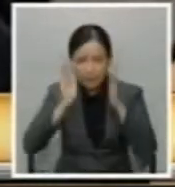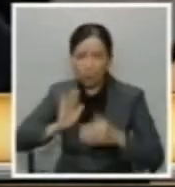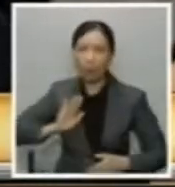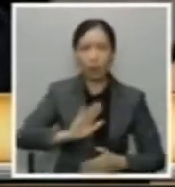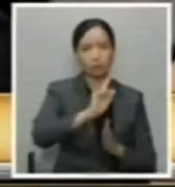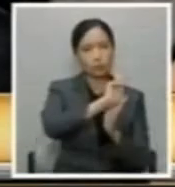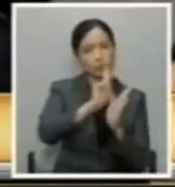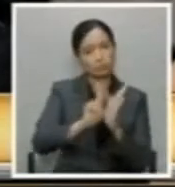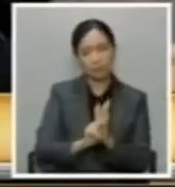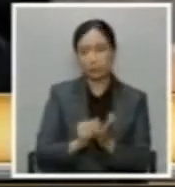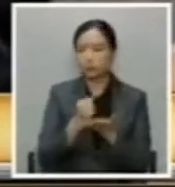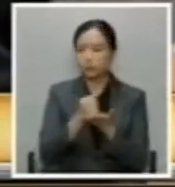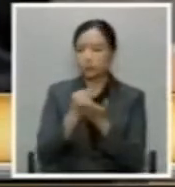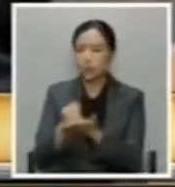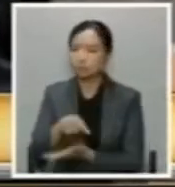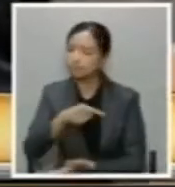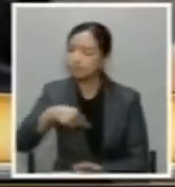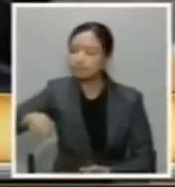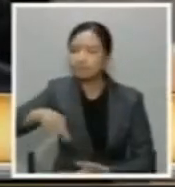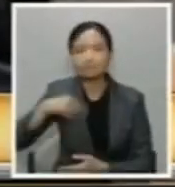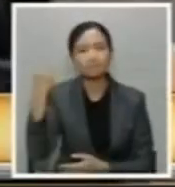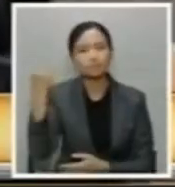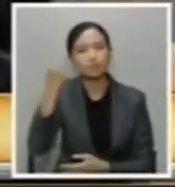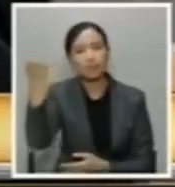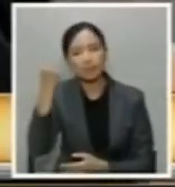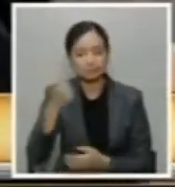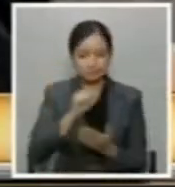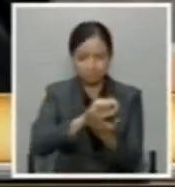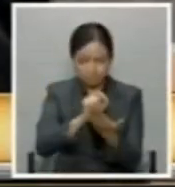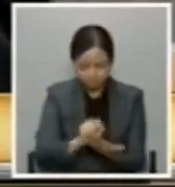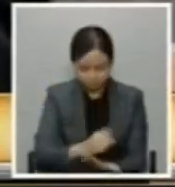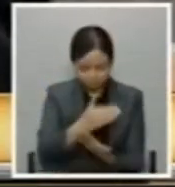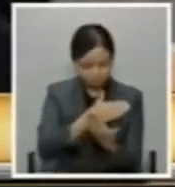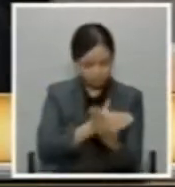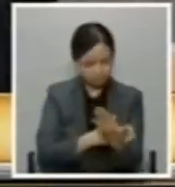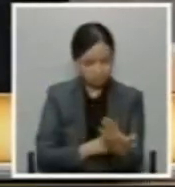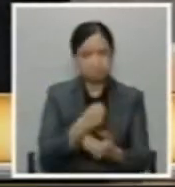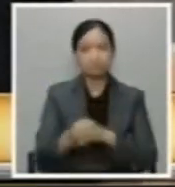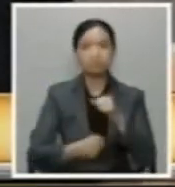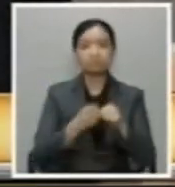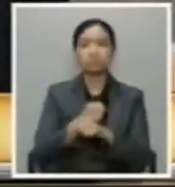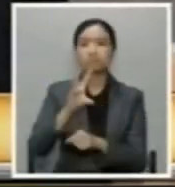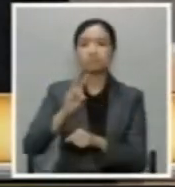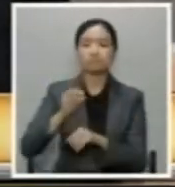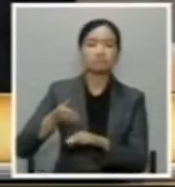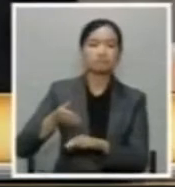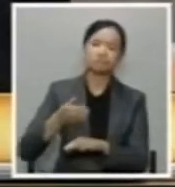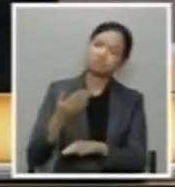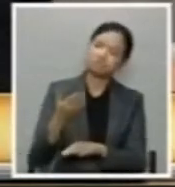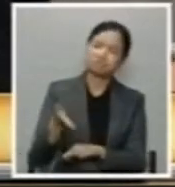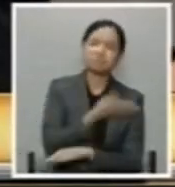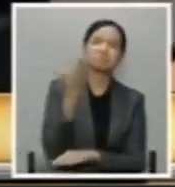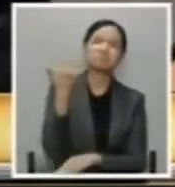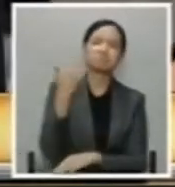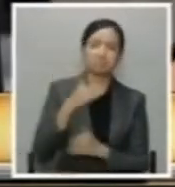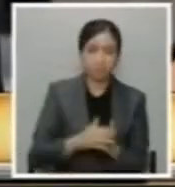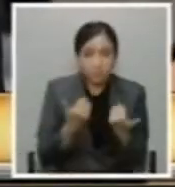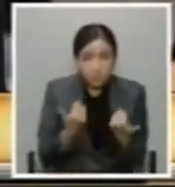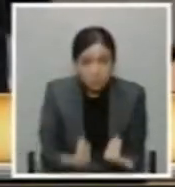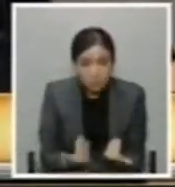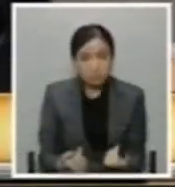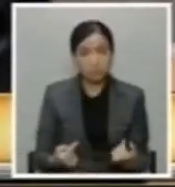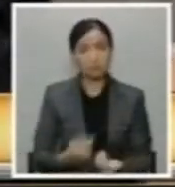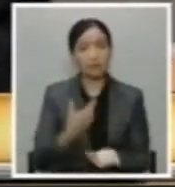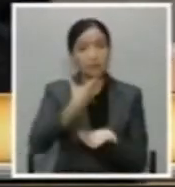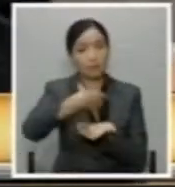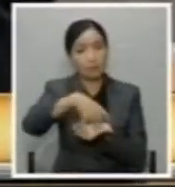ไม่เป็นที่พึ่งของพวกเราในสภาที่ร่วมกันร่างกฎหมายฉบับนี้เมื่อเกือบ10ปีที่แล้วณวันนี้ตาม